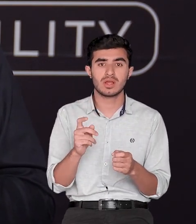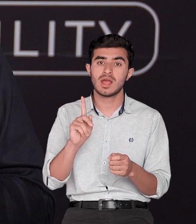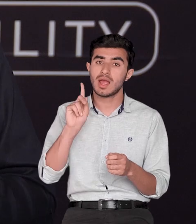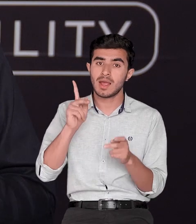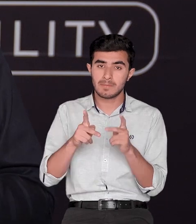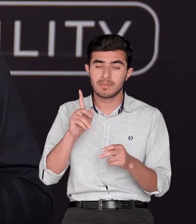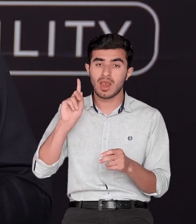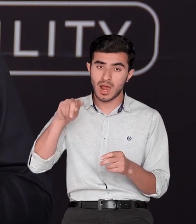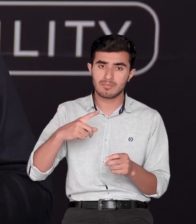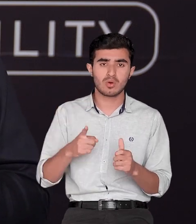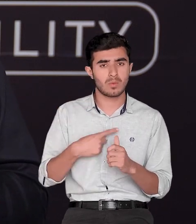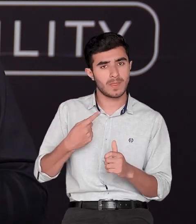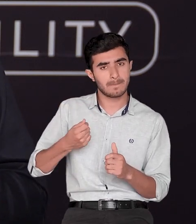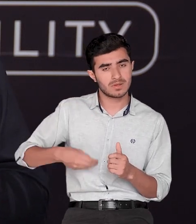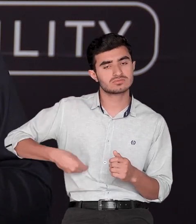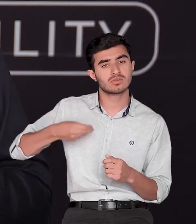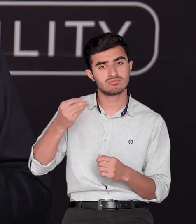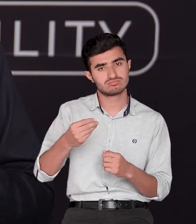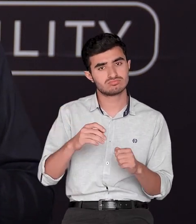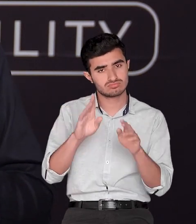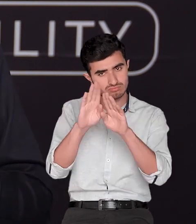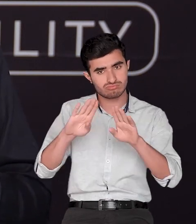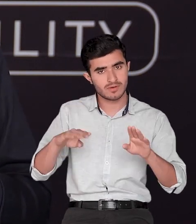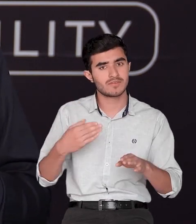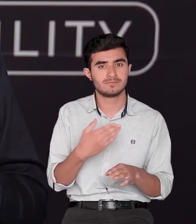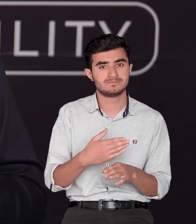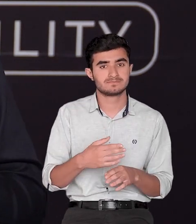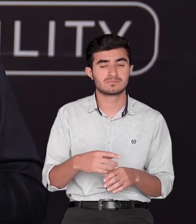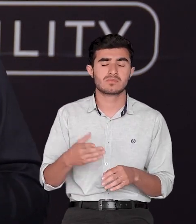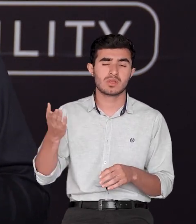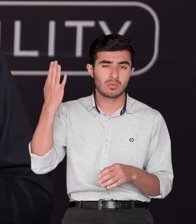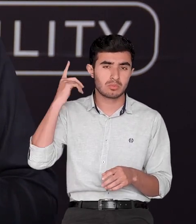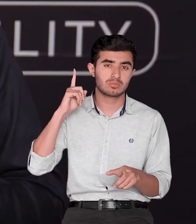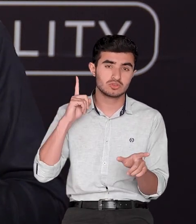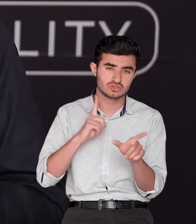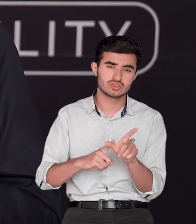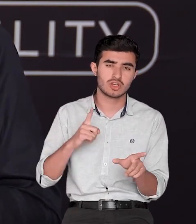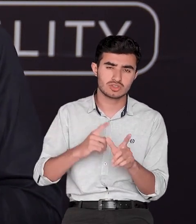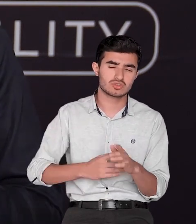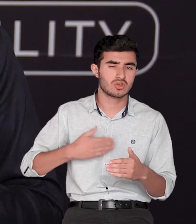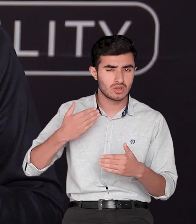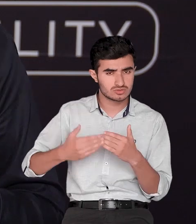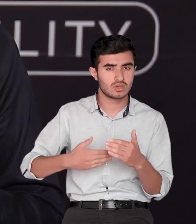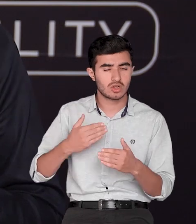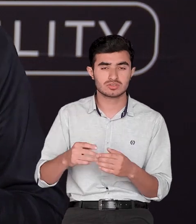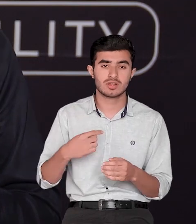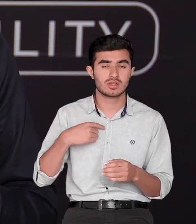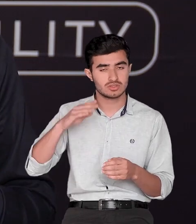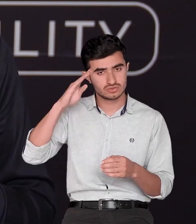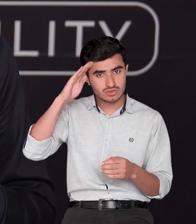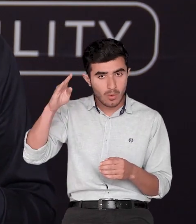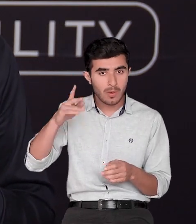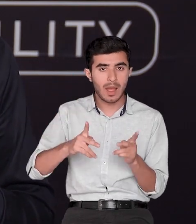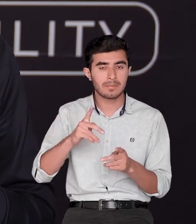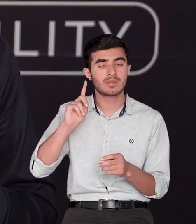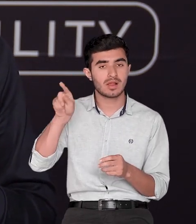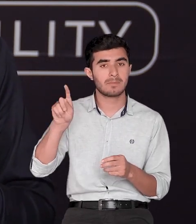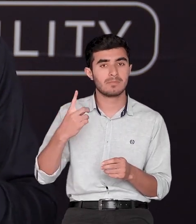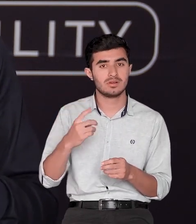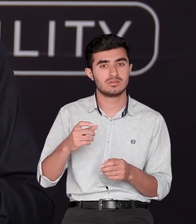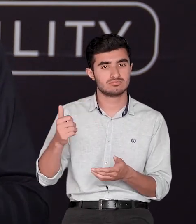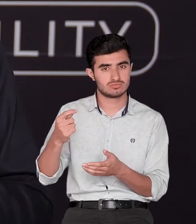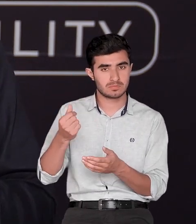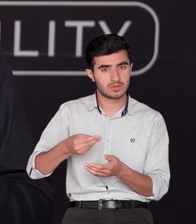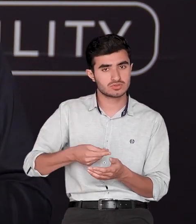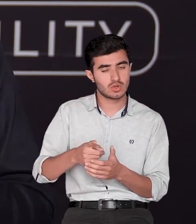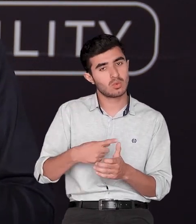वो लोग साल से इन मेलों पे बहुत खर्चा आता है। इसमें राइडर्स सैकड़ों के तादाद में राइडर्स गए होते हैं,